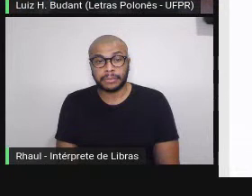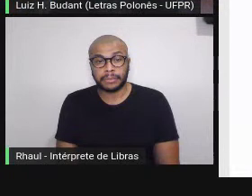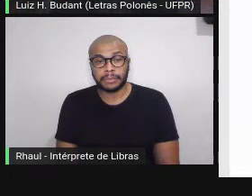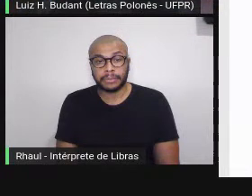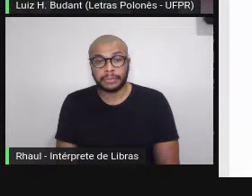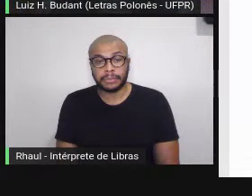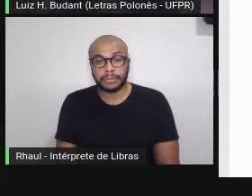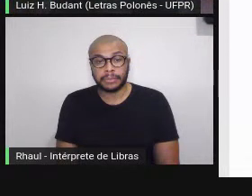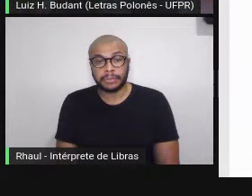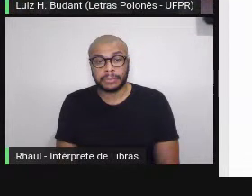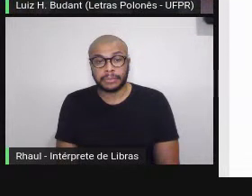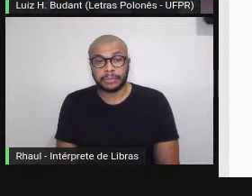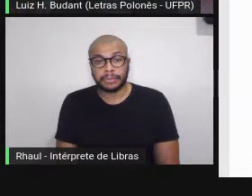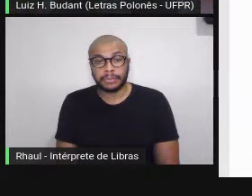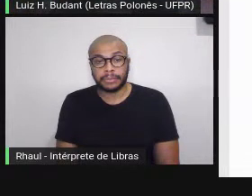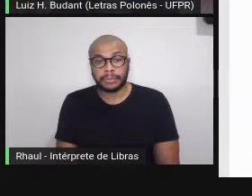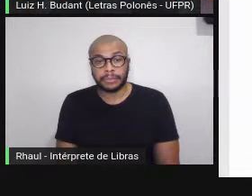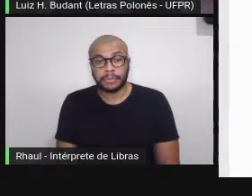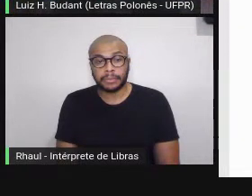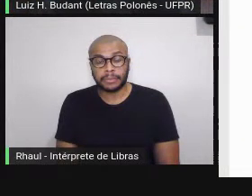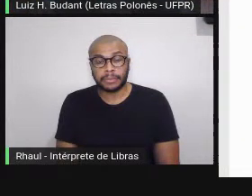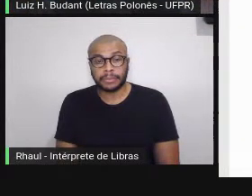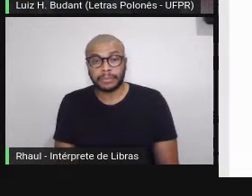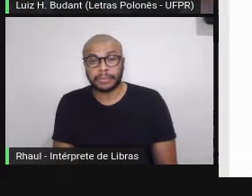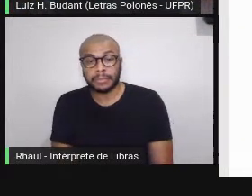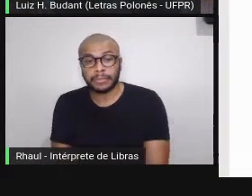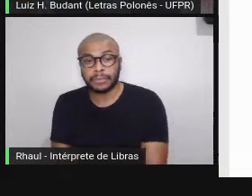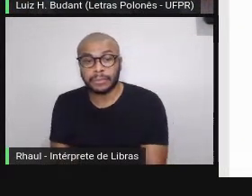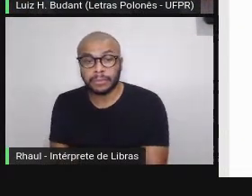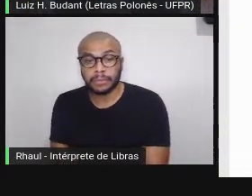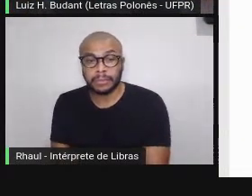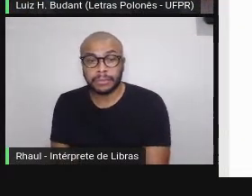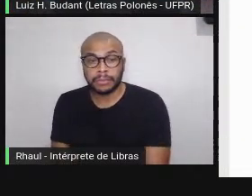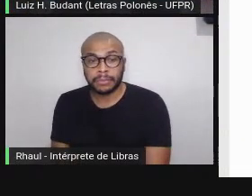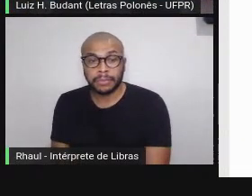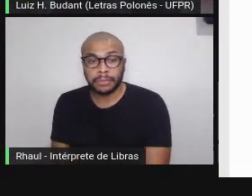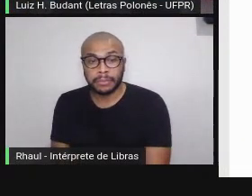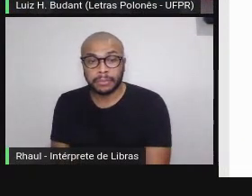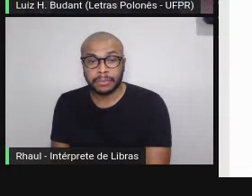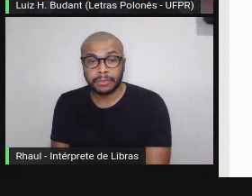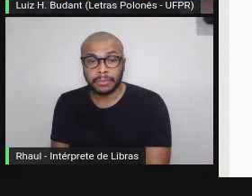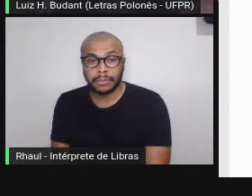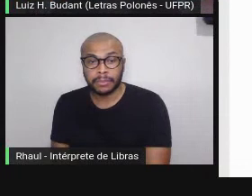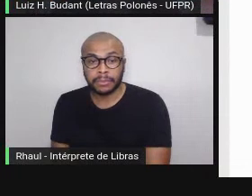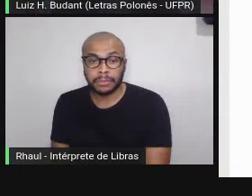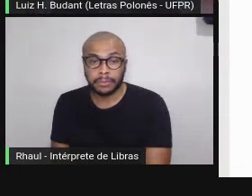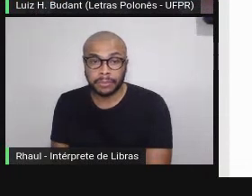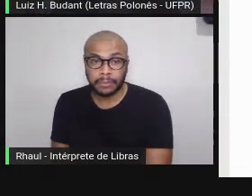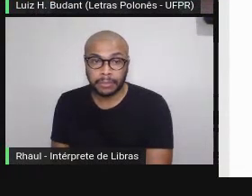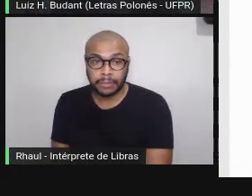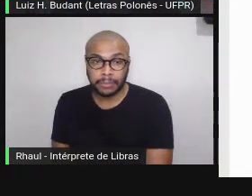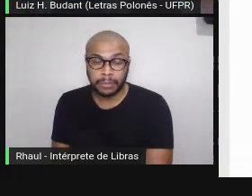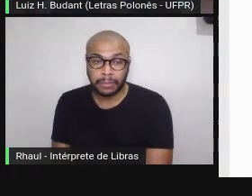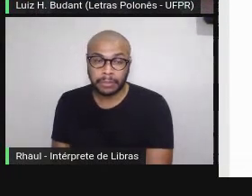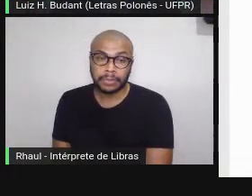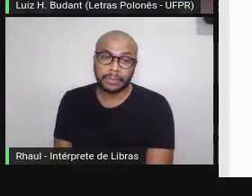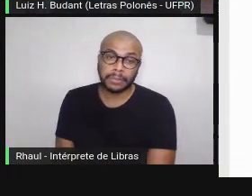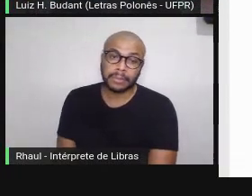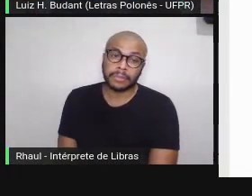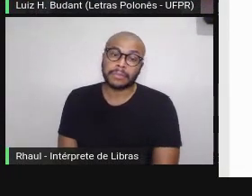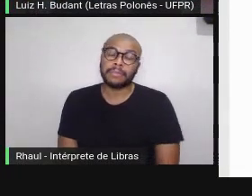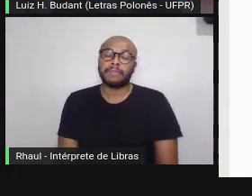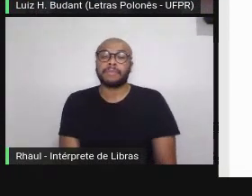odmieniają się jak przymiotnik męskoosobowy w liczbie mnogiej, na przykład eleganccy, niscy, wysocy.